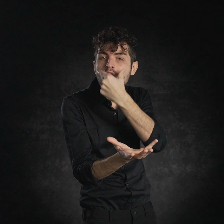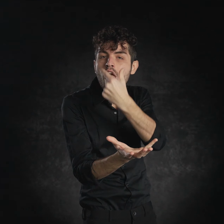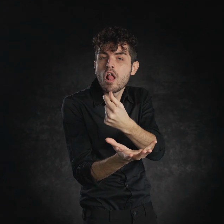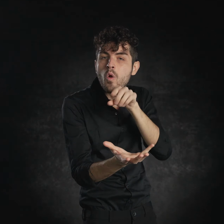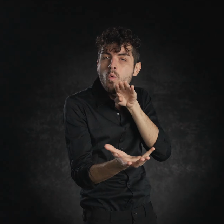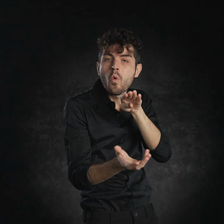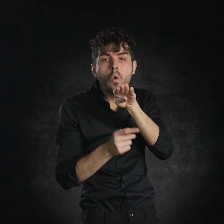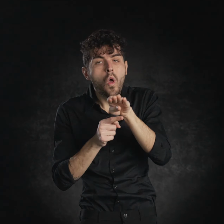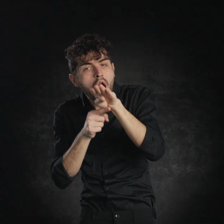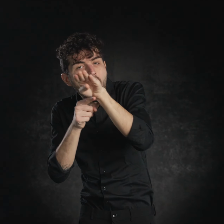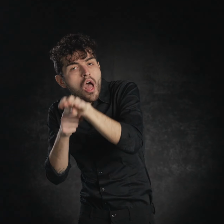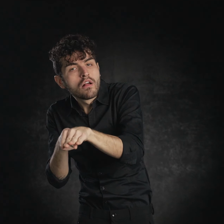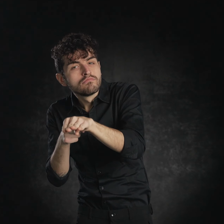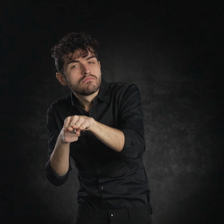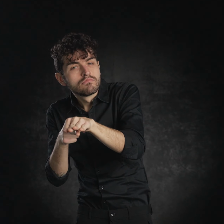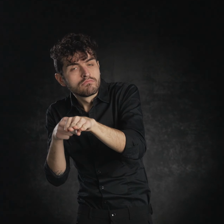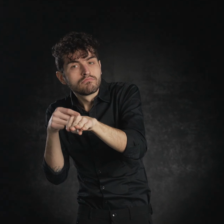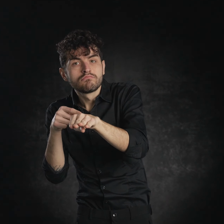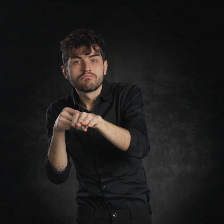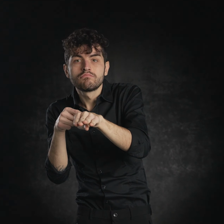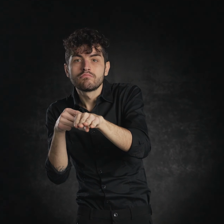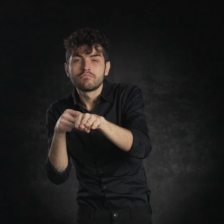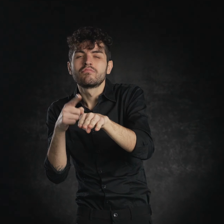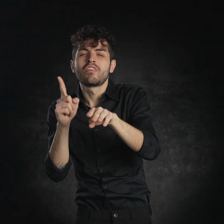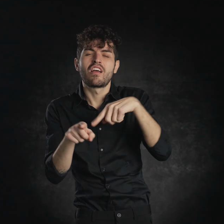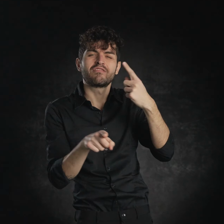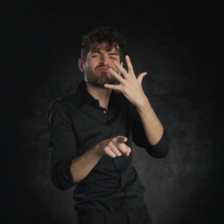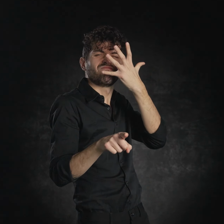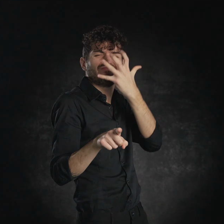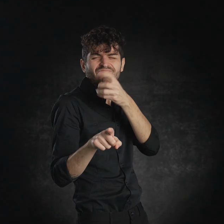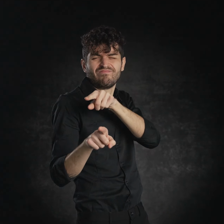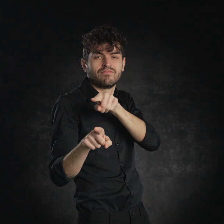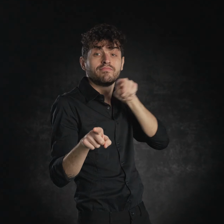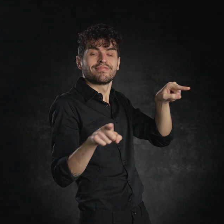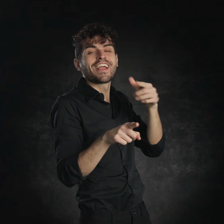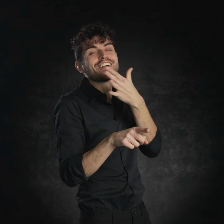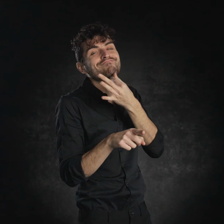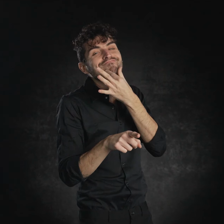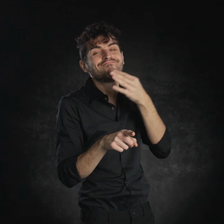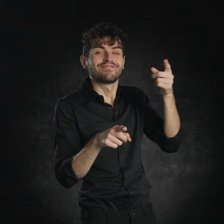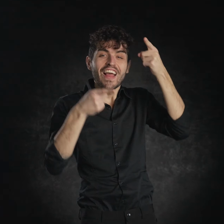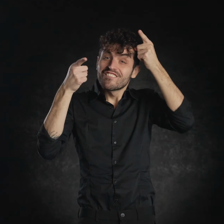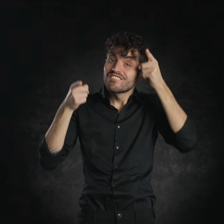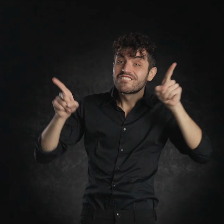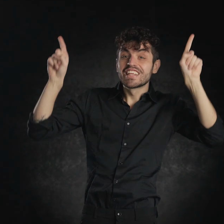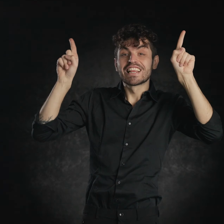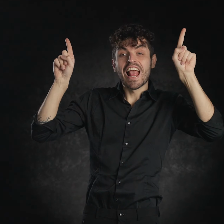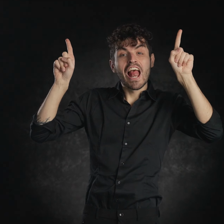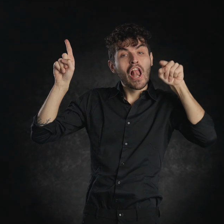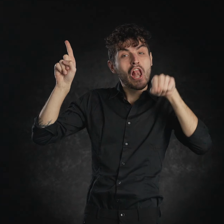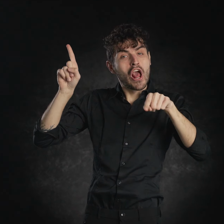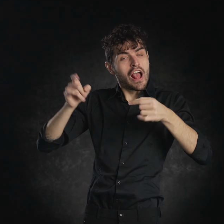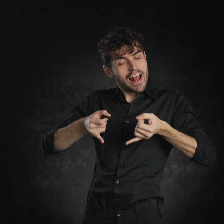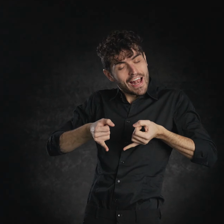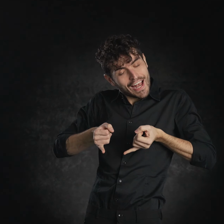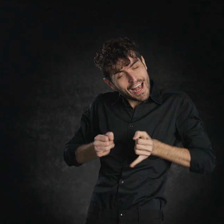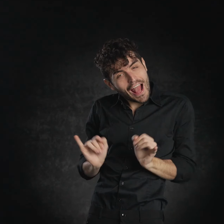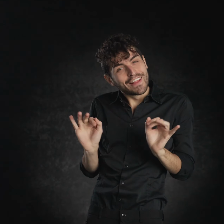scena così cruda osserviamo questa scena quest'altra scena invece molto tenera in cui il